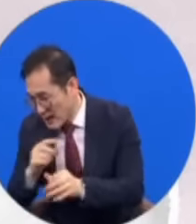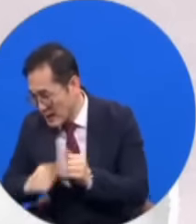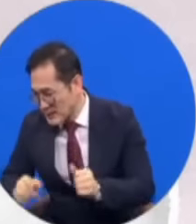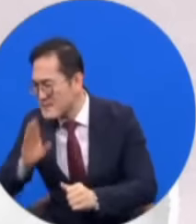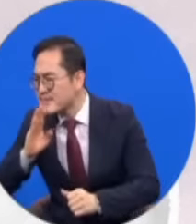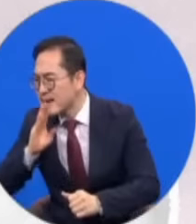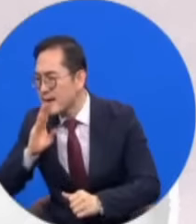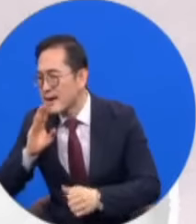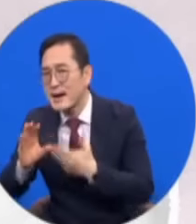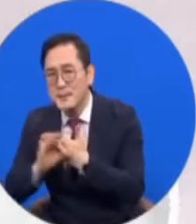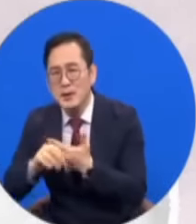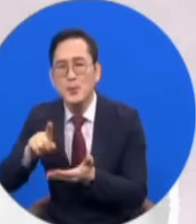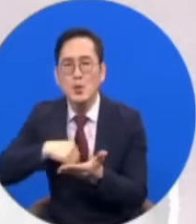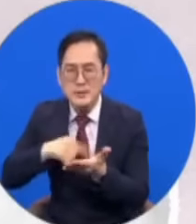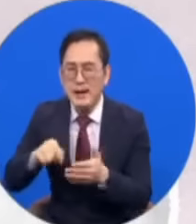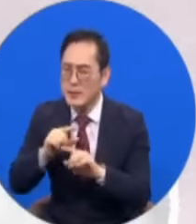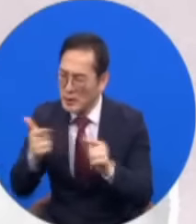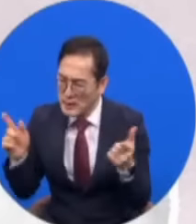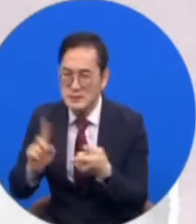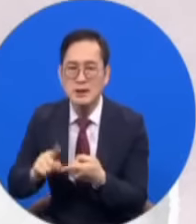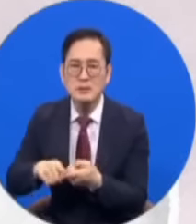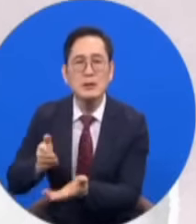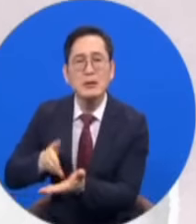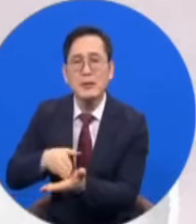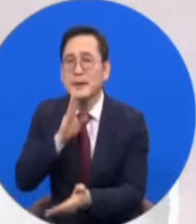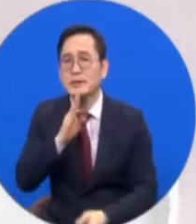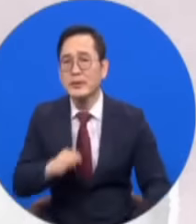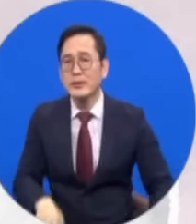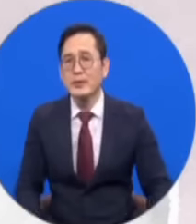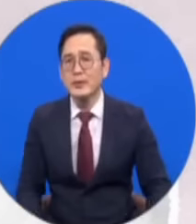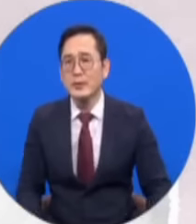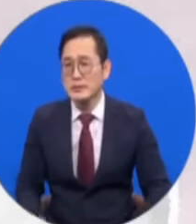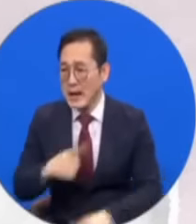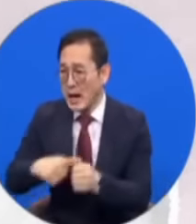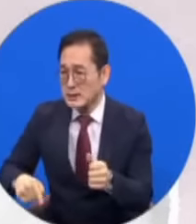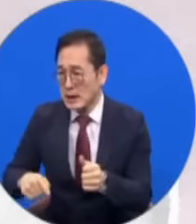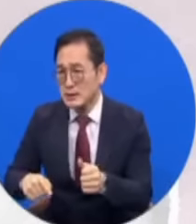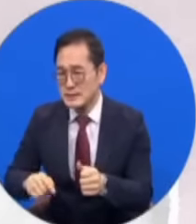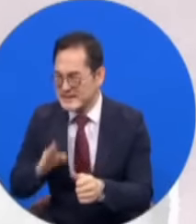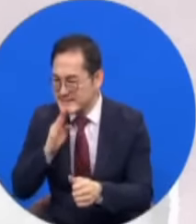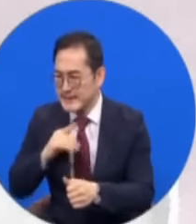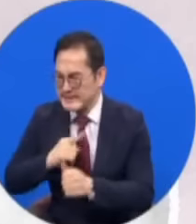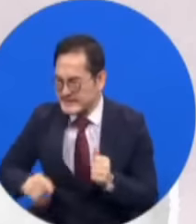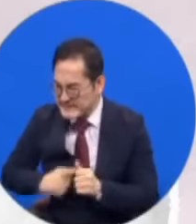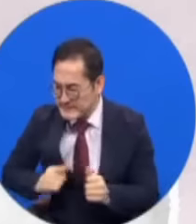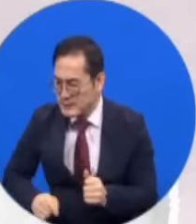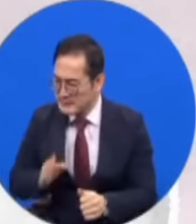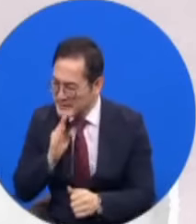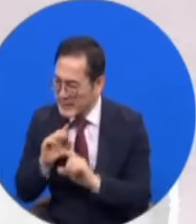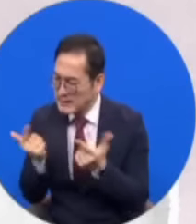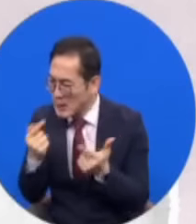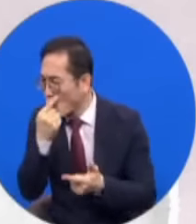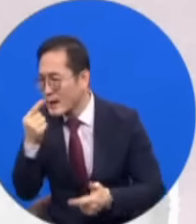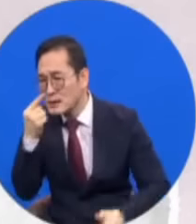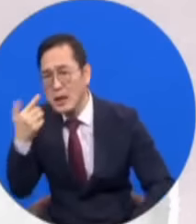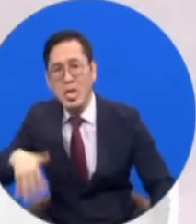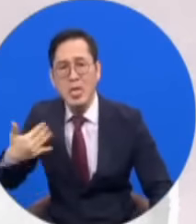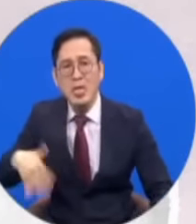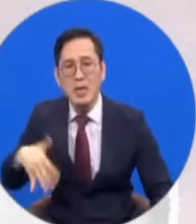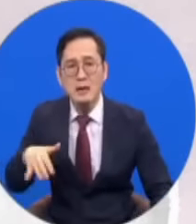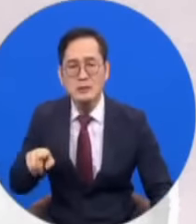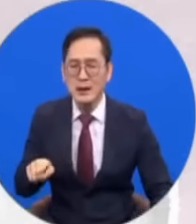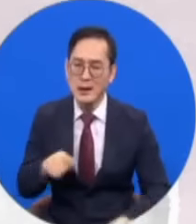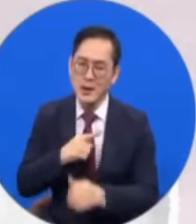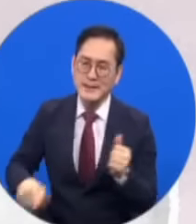한다면 거기에 대한 보상이랄지 반성이랄지 사과랄지 그런 게 있어야 하는 건데 학살을 전제로 해서 이미